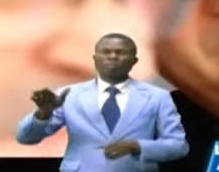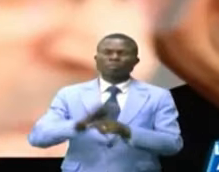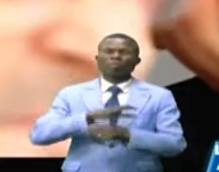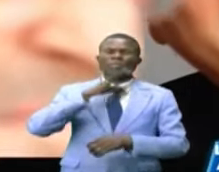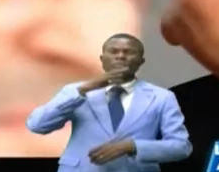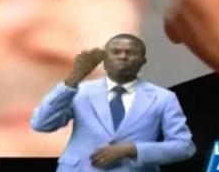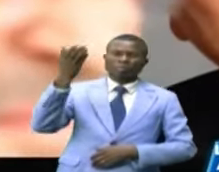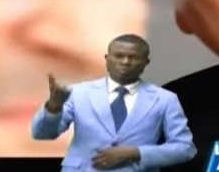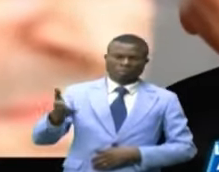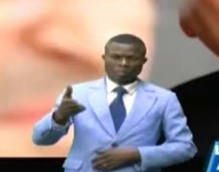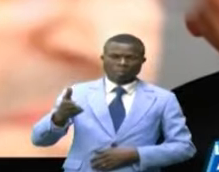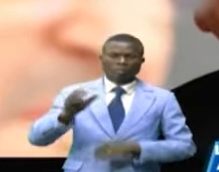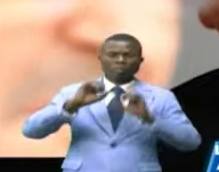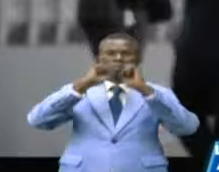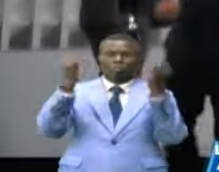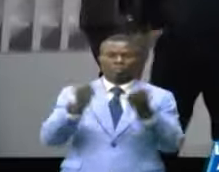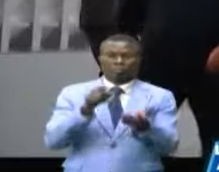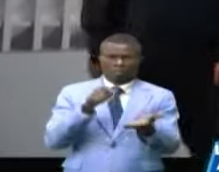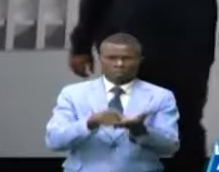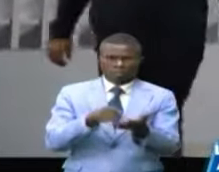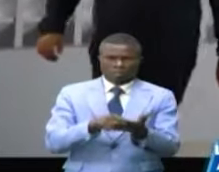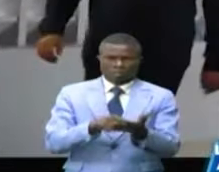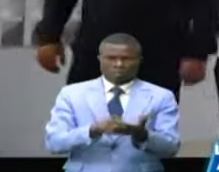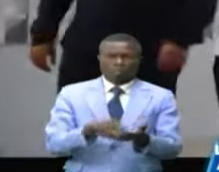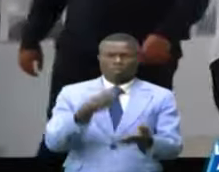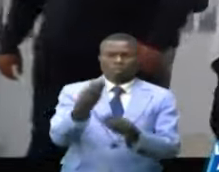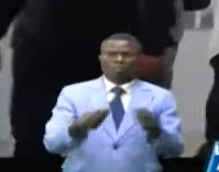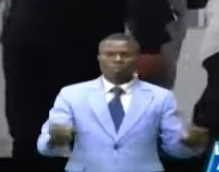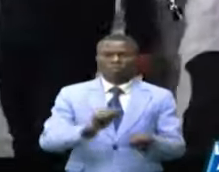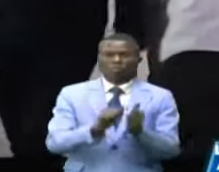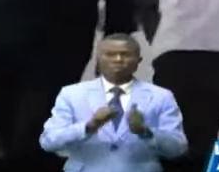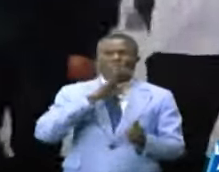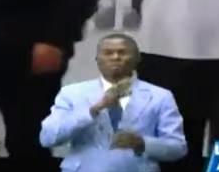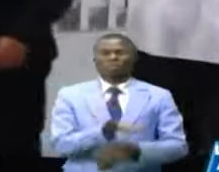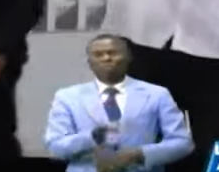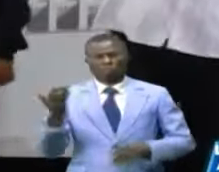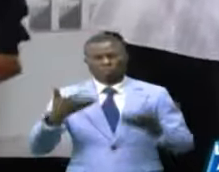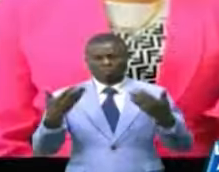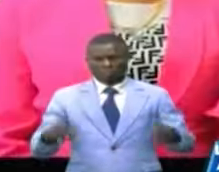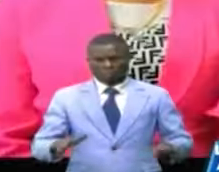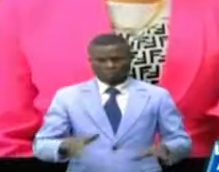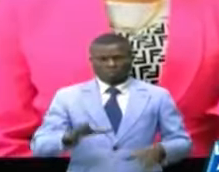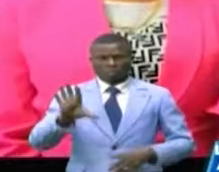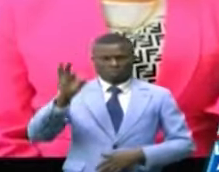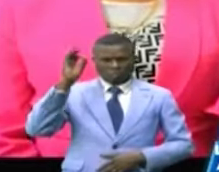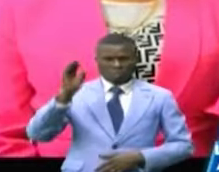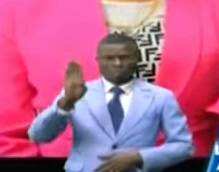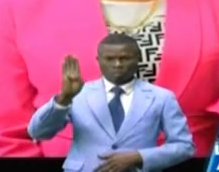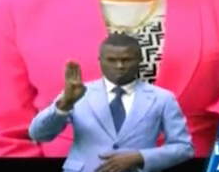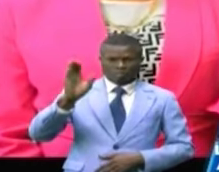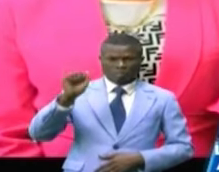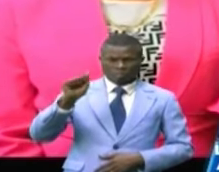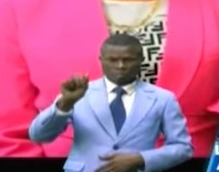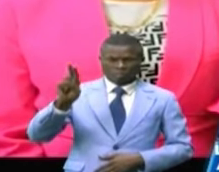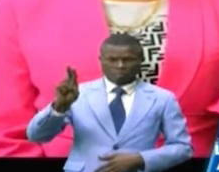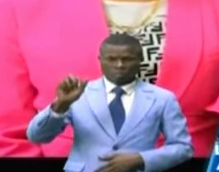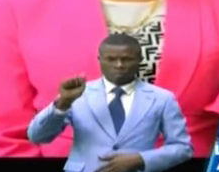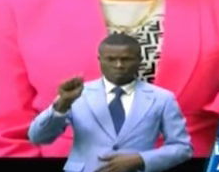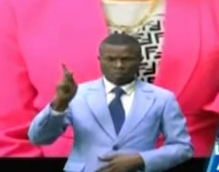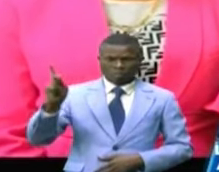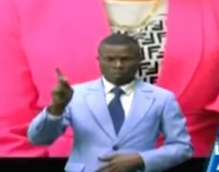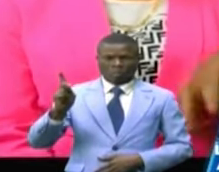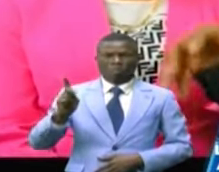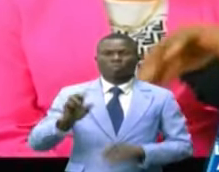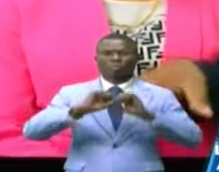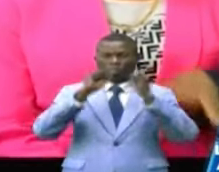ville et cette société a pu relever ces défis-là. Parce que nous avons pris Al Barak, tout simplement parce que cette société